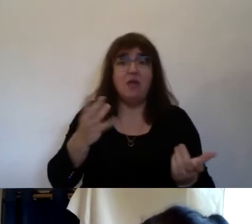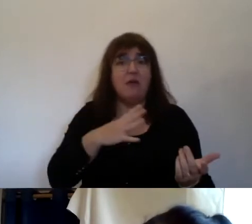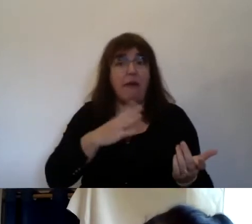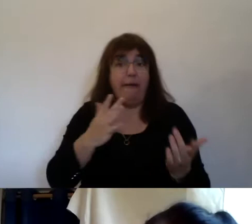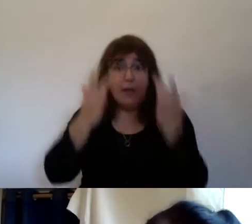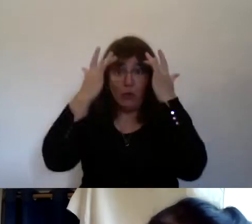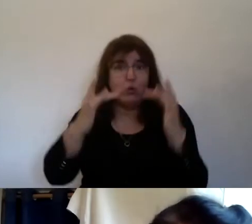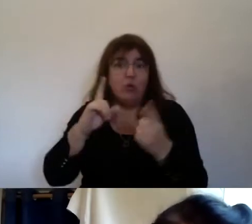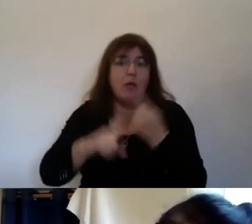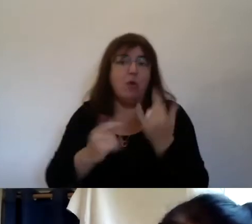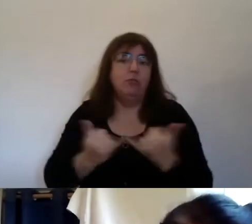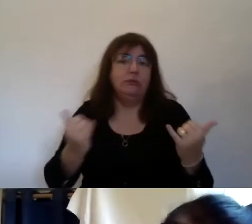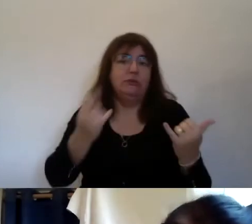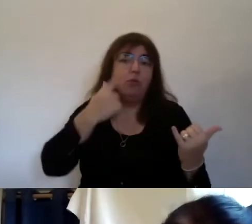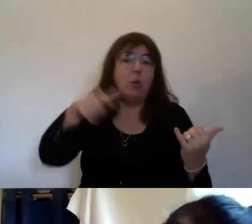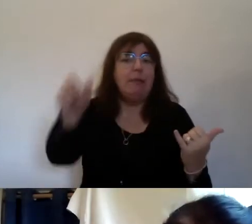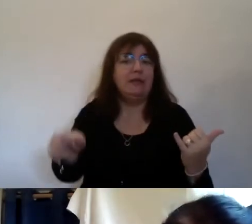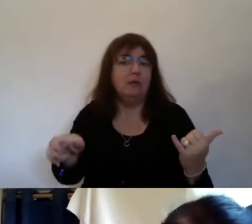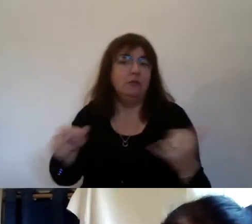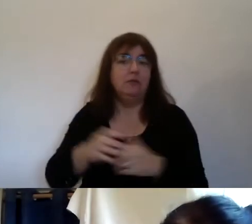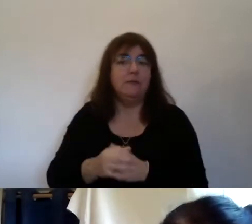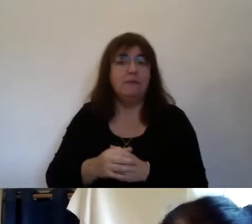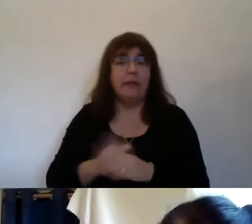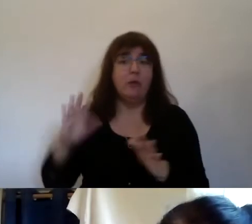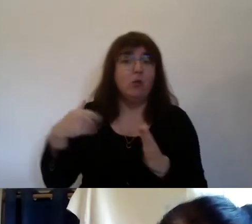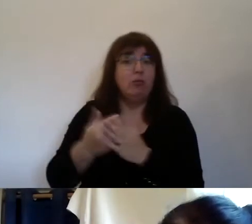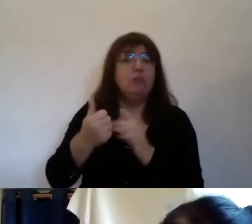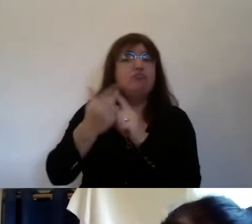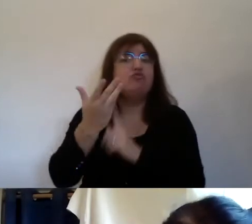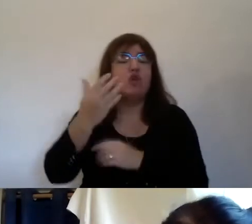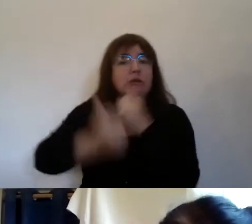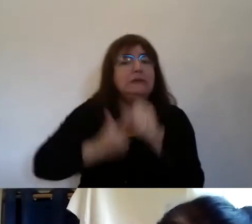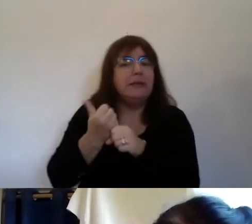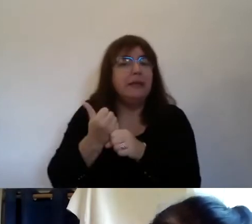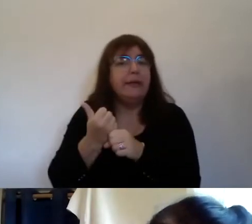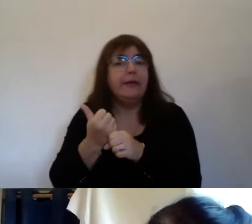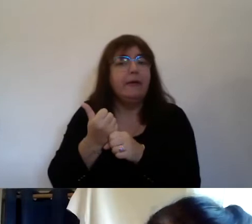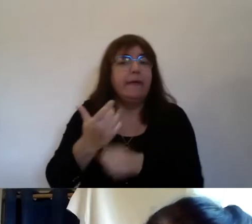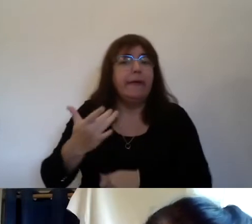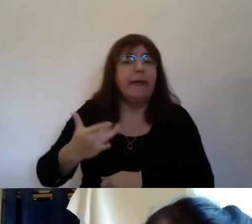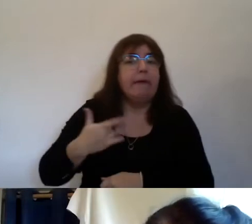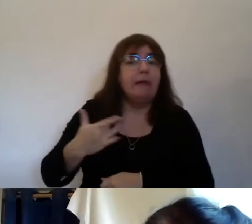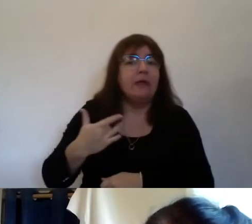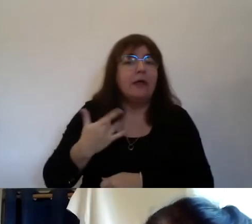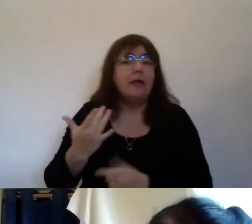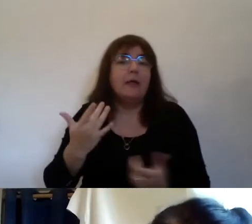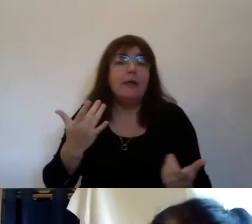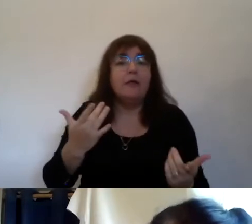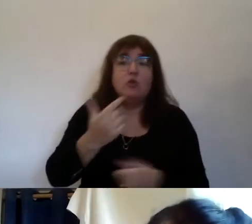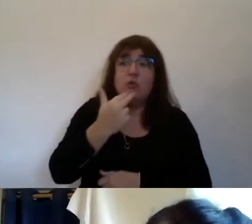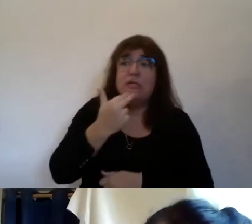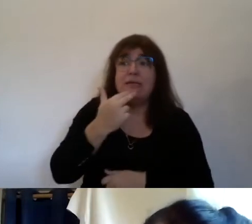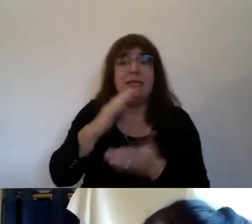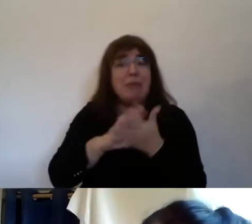démontrer. C'est même devenu une réalité depuis quelques années. L'intérêt et le recours aux pratiques non médicamenteuses, même